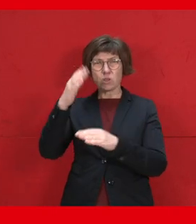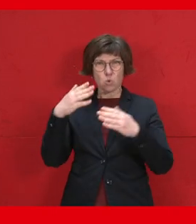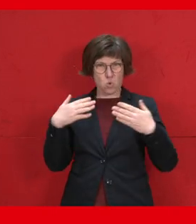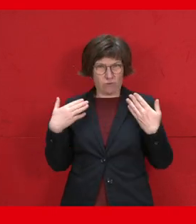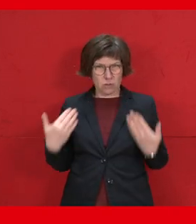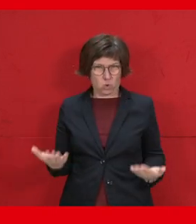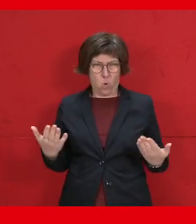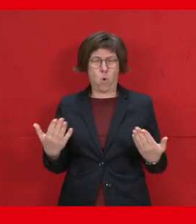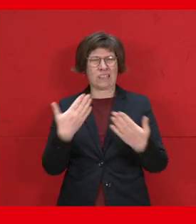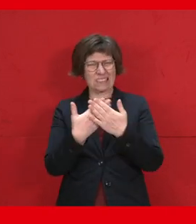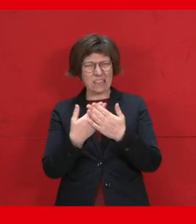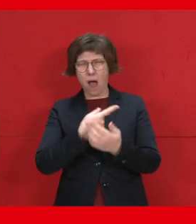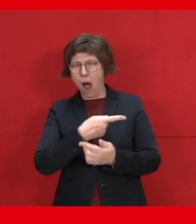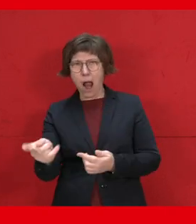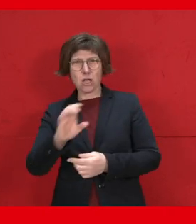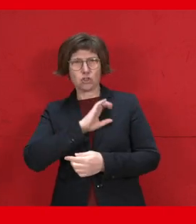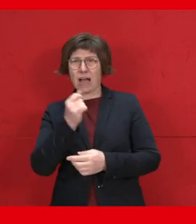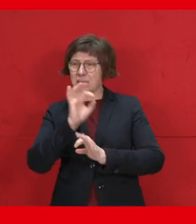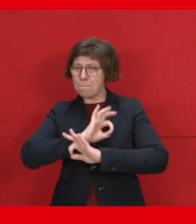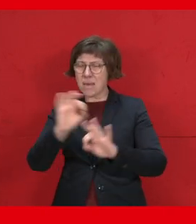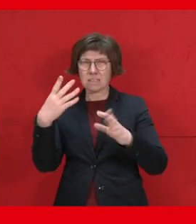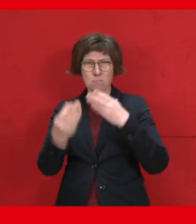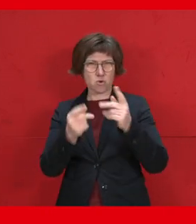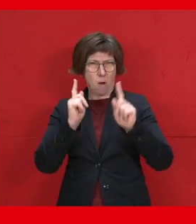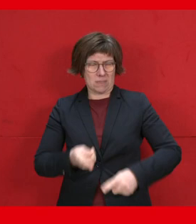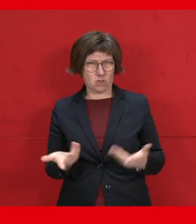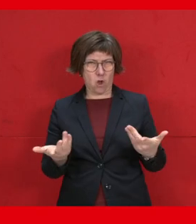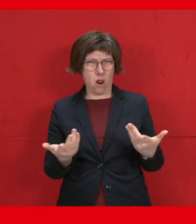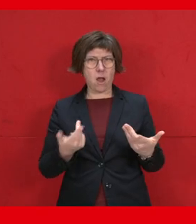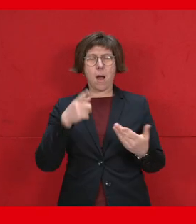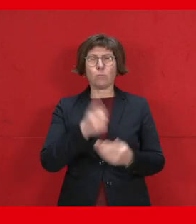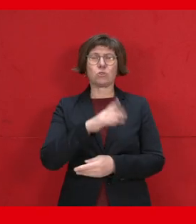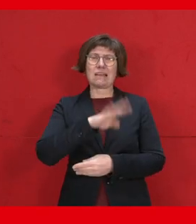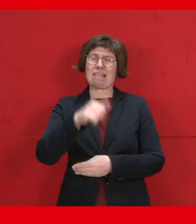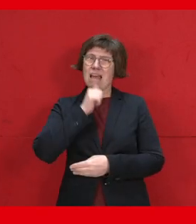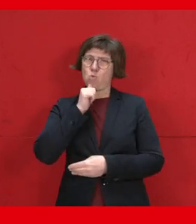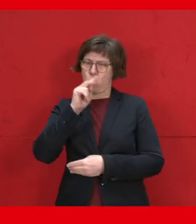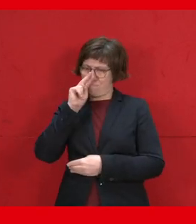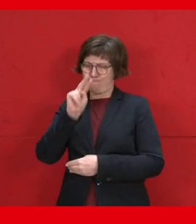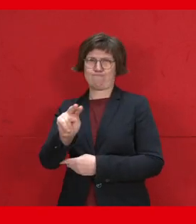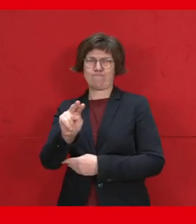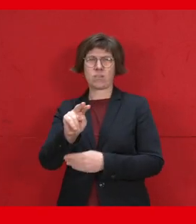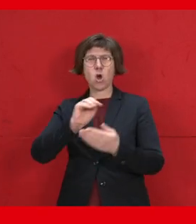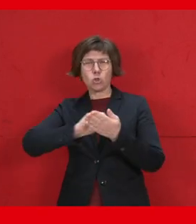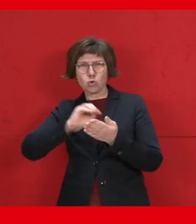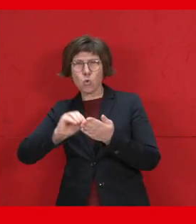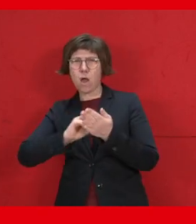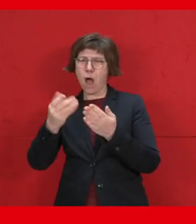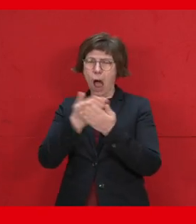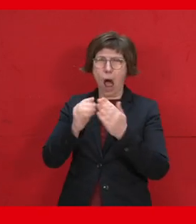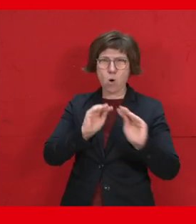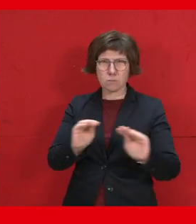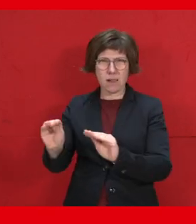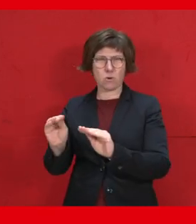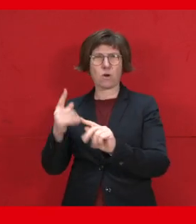dann und davon, dass alle die besten Chancen bekommen, dann müssen wir die Kinder und Jugendlichen in den Blick nehmen, ihre Schule, ihre Ausbildung und